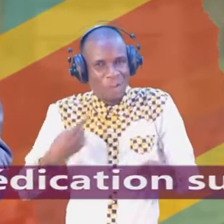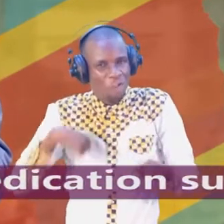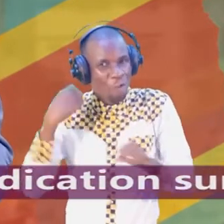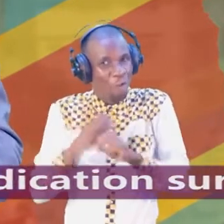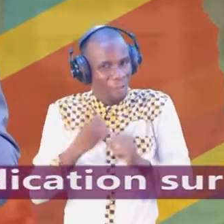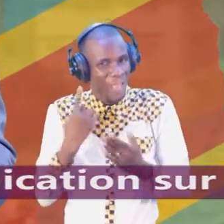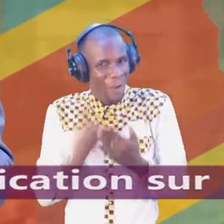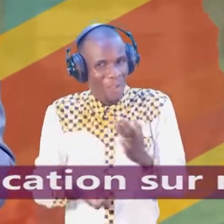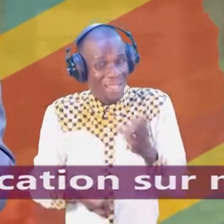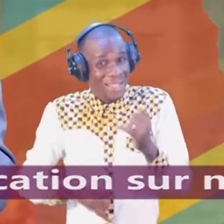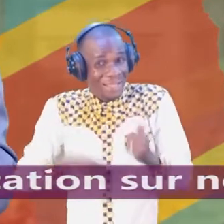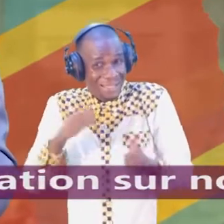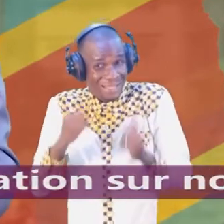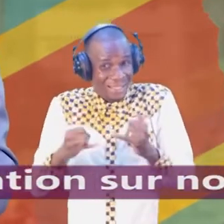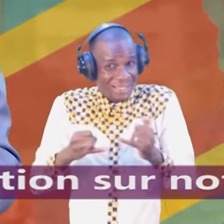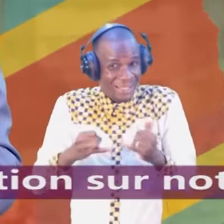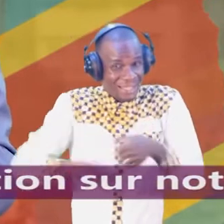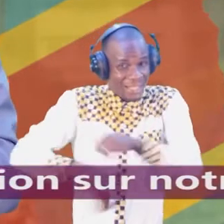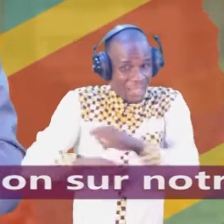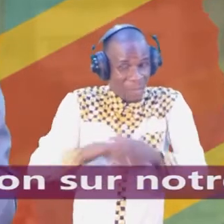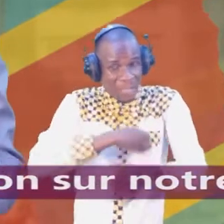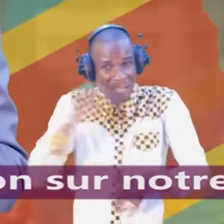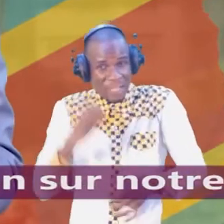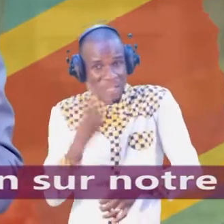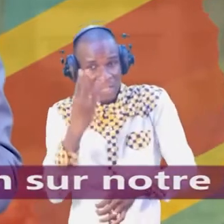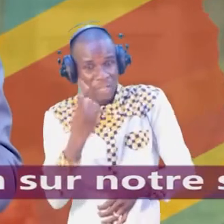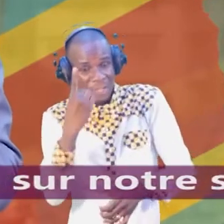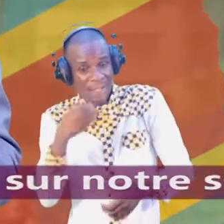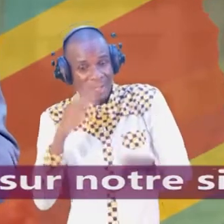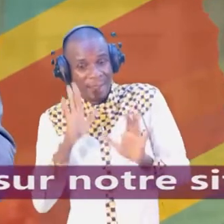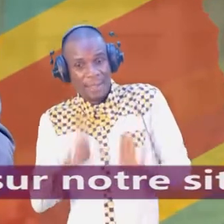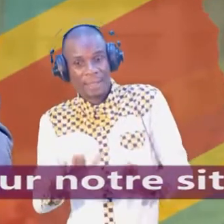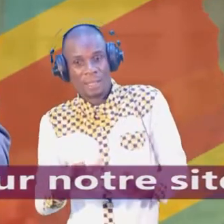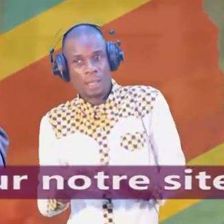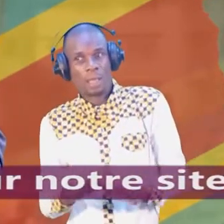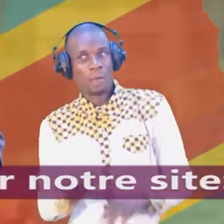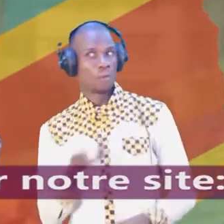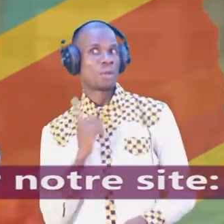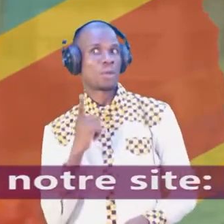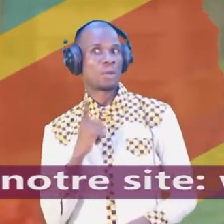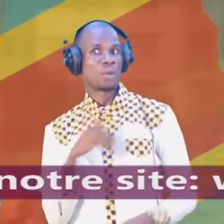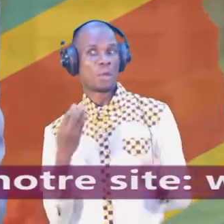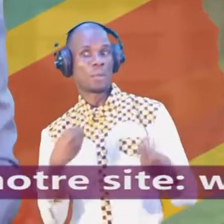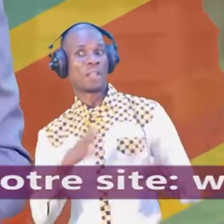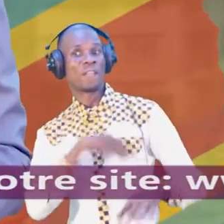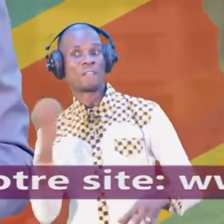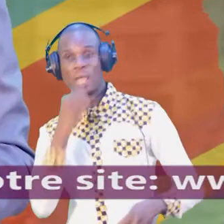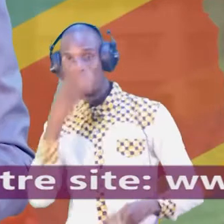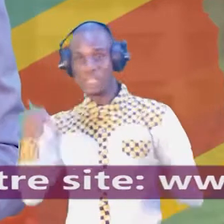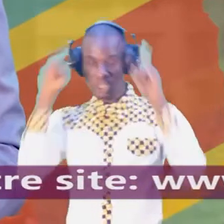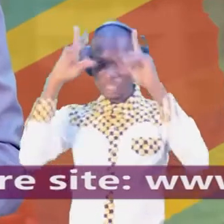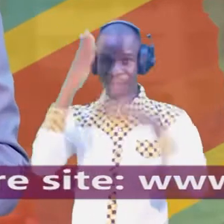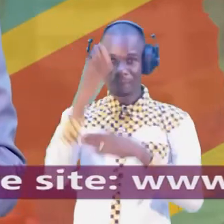na mokili oyo tokosala nini soki tosi totie moko mibale to misato mpe okiti maboko